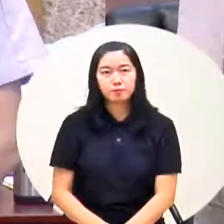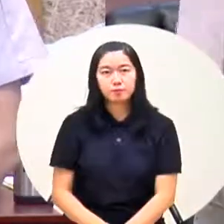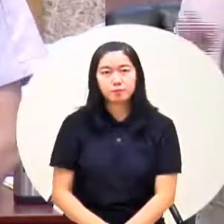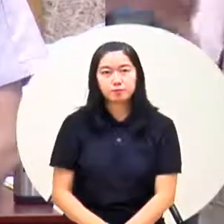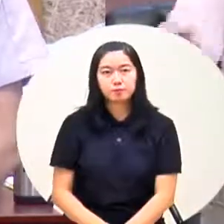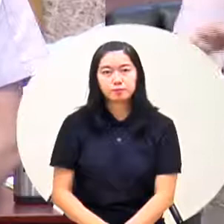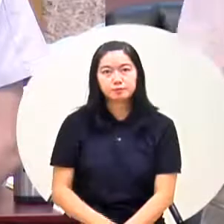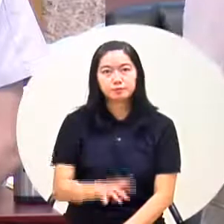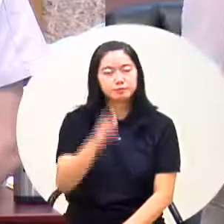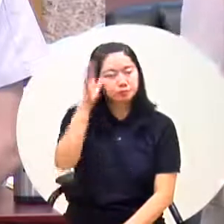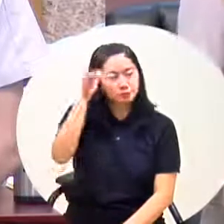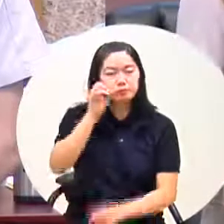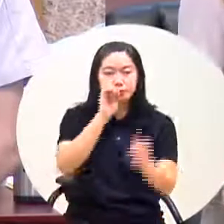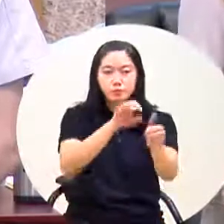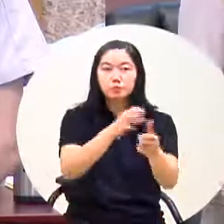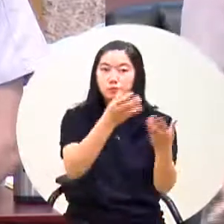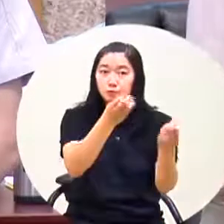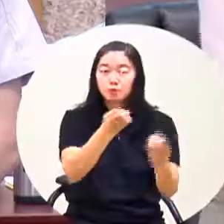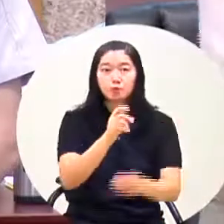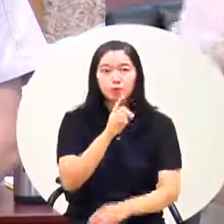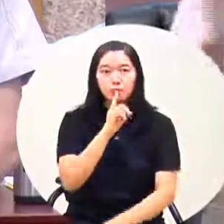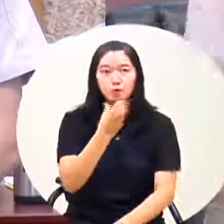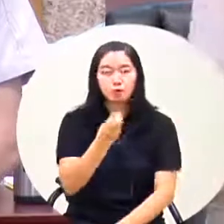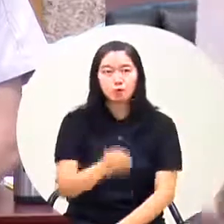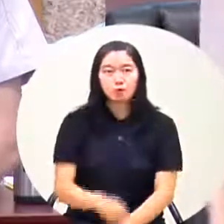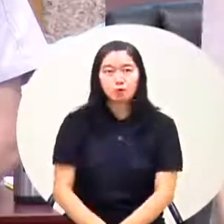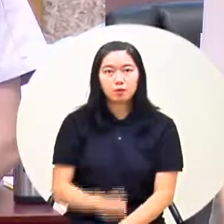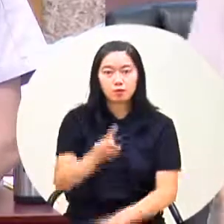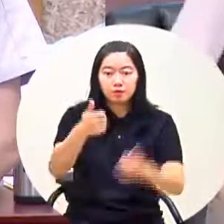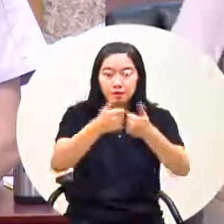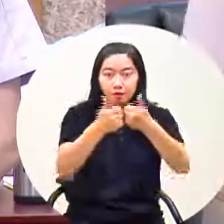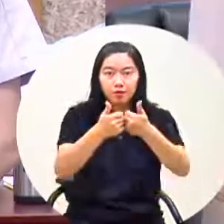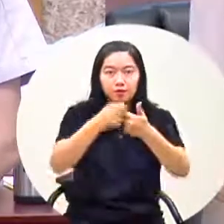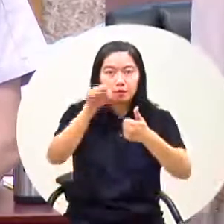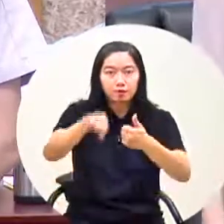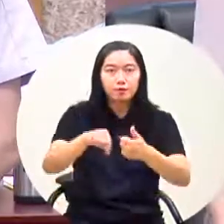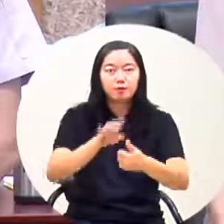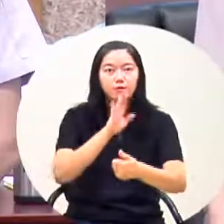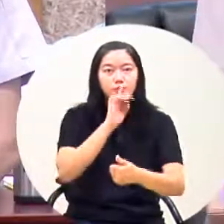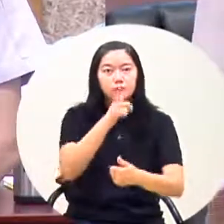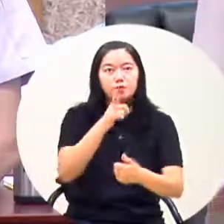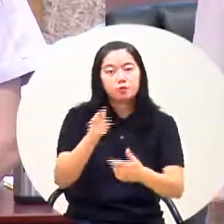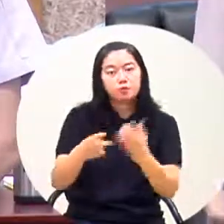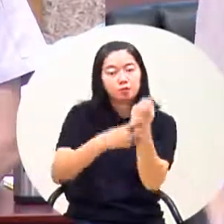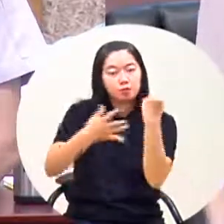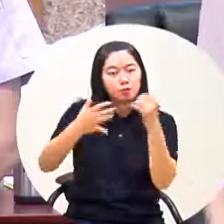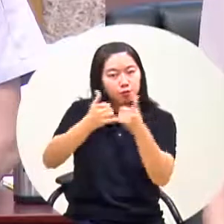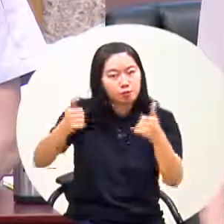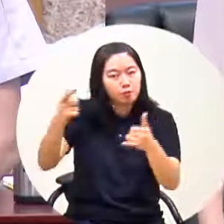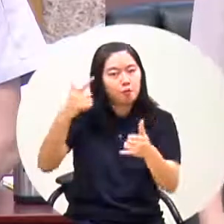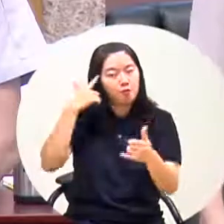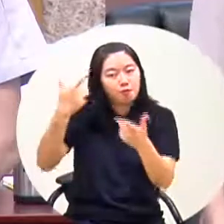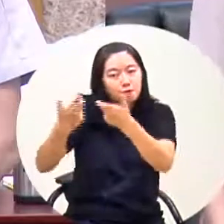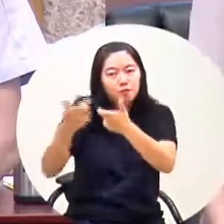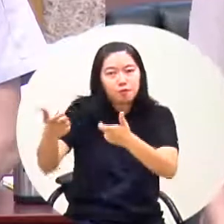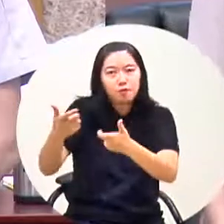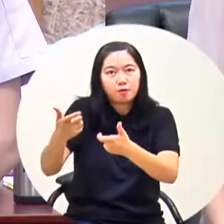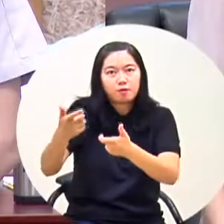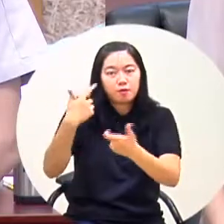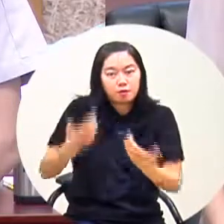有那么笨，跟他说不行，你只能休1天啊，只是开会的结果，我们就哎呦，因应里面的要求，我们不希望你们休